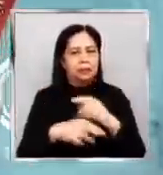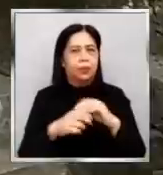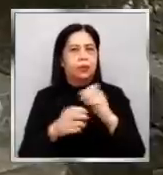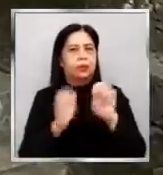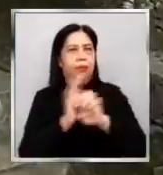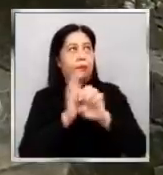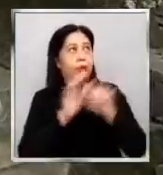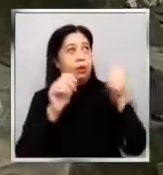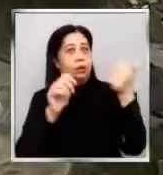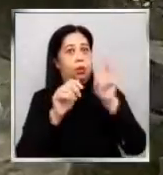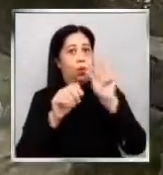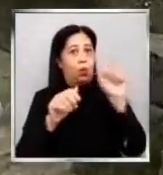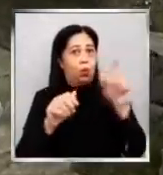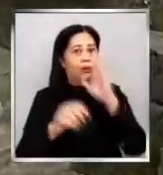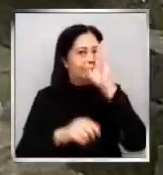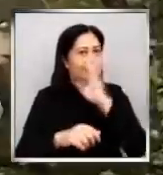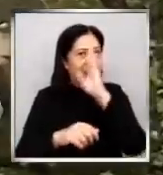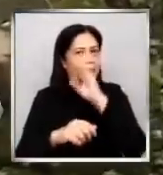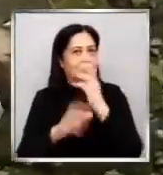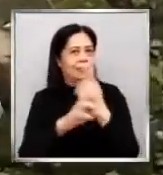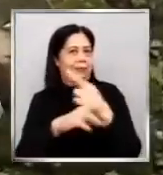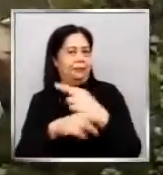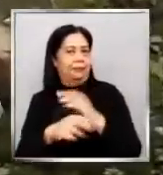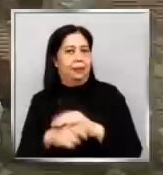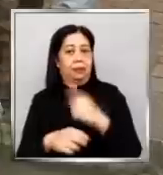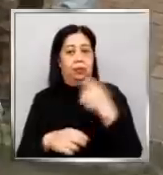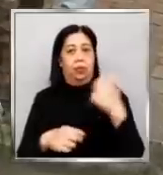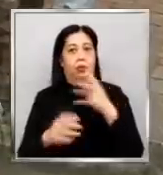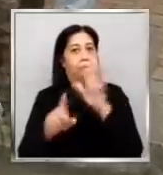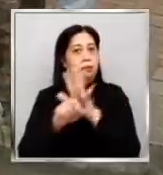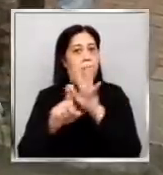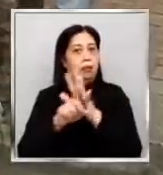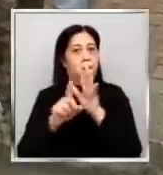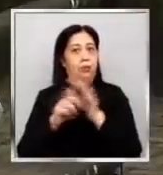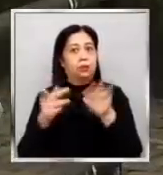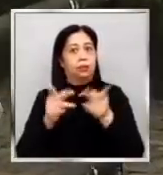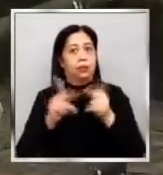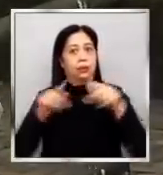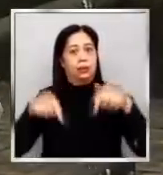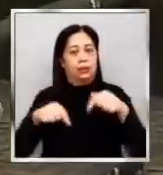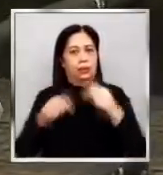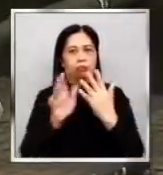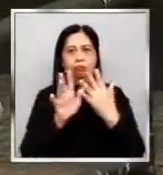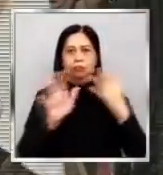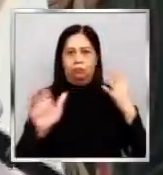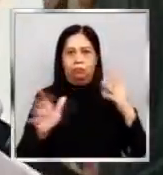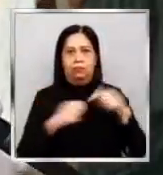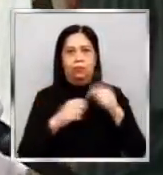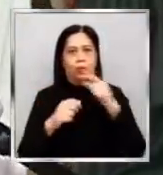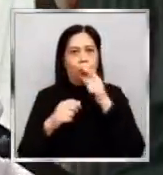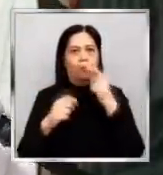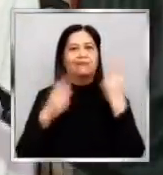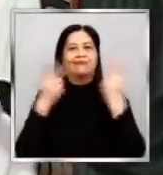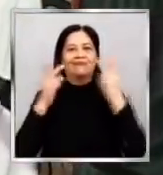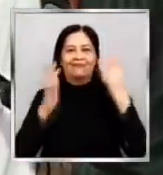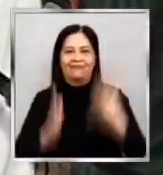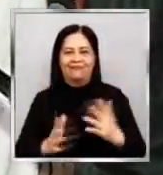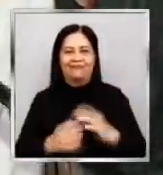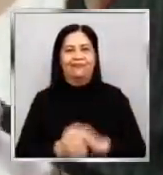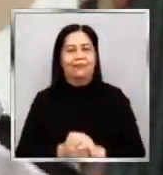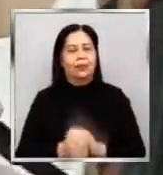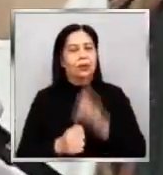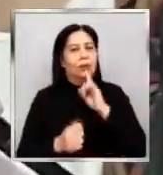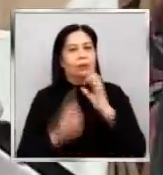nasisira. Dahil isa ito sa mga sikat na lugar rito, pinilahan ito ng mga namamasyal. Sobrang ganda